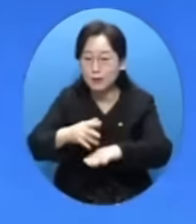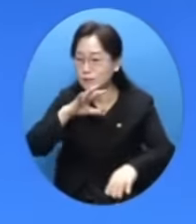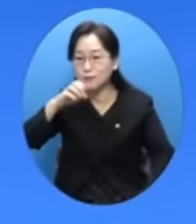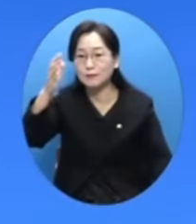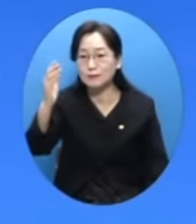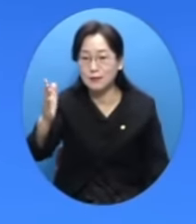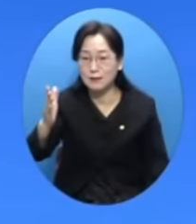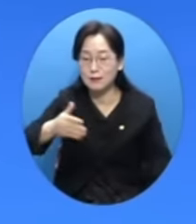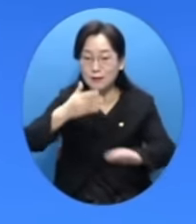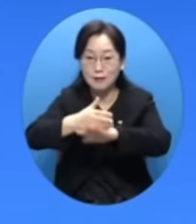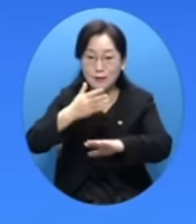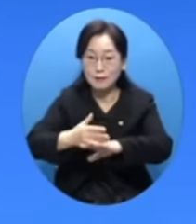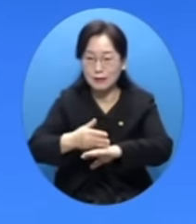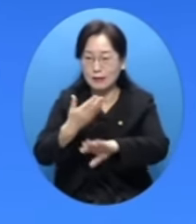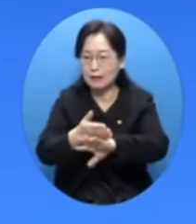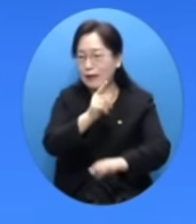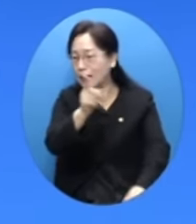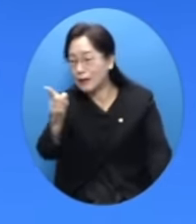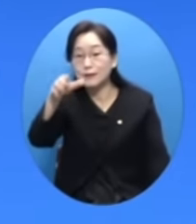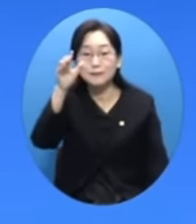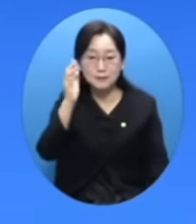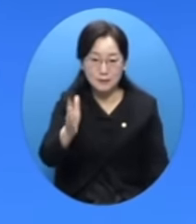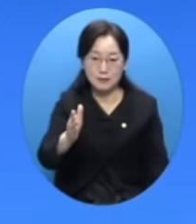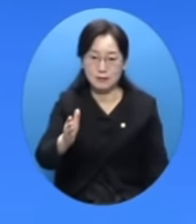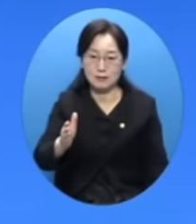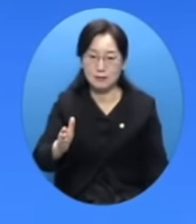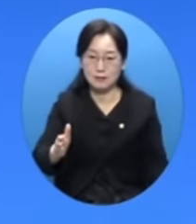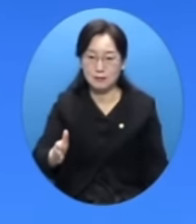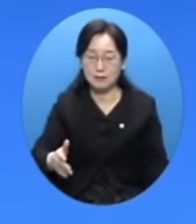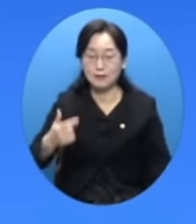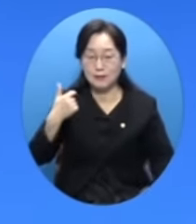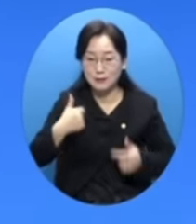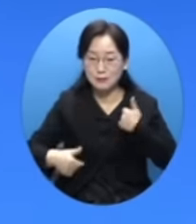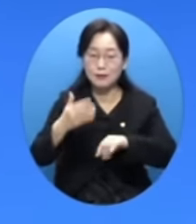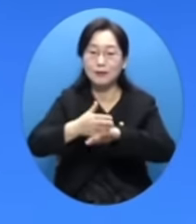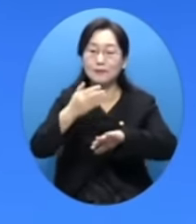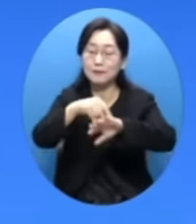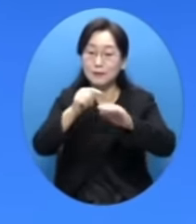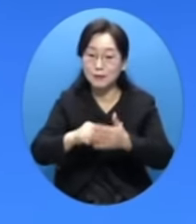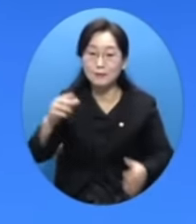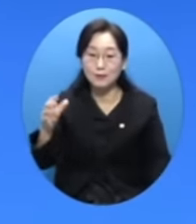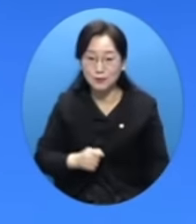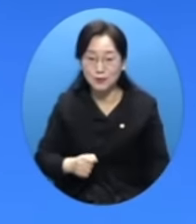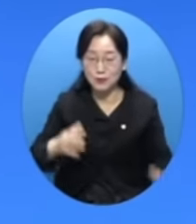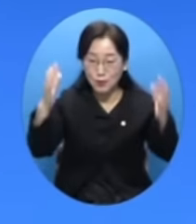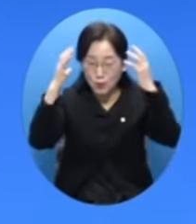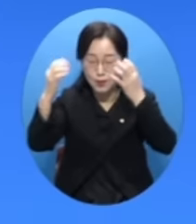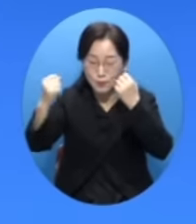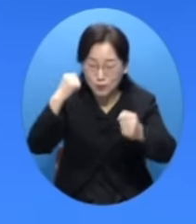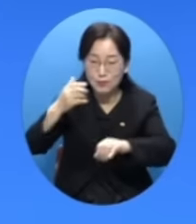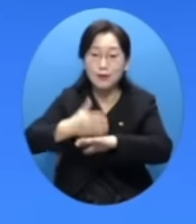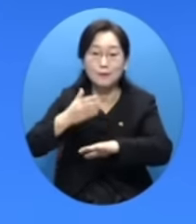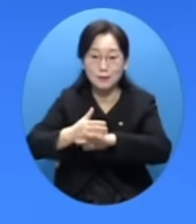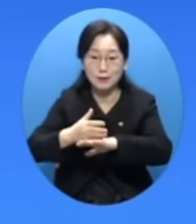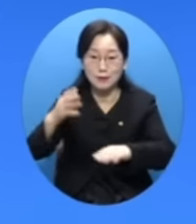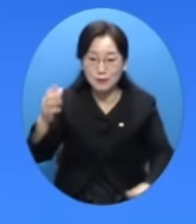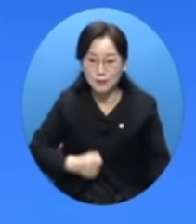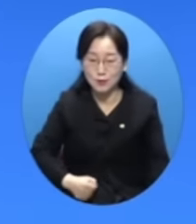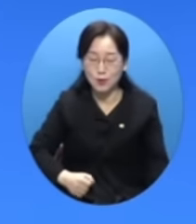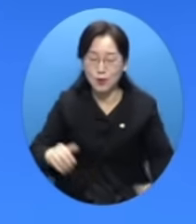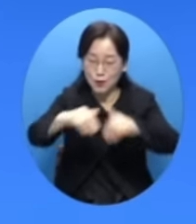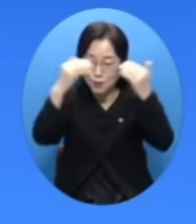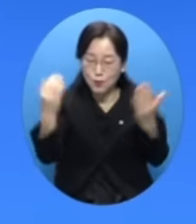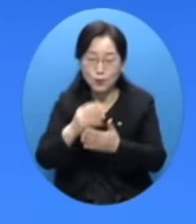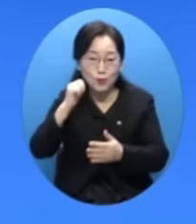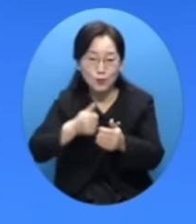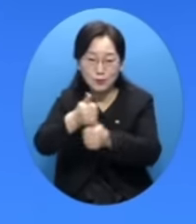말고 감사할 때 남 탓하지 말고 기쁘고 감사함으로 말미암아 고난당할 때 기쁘고 감사함으로 말미암아 모든 어려움을